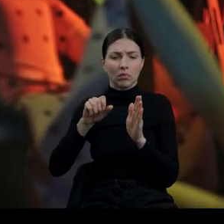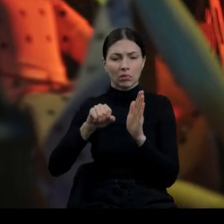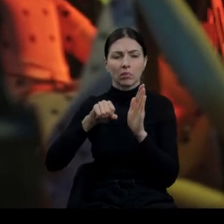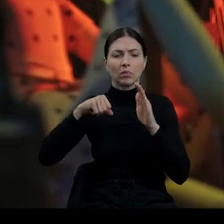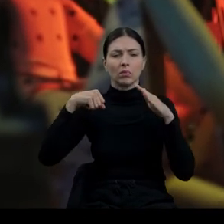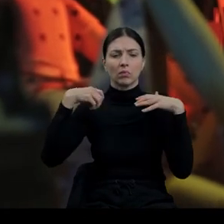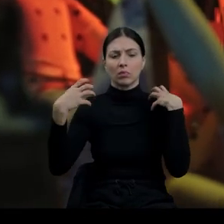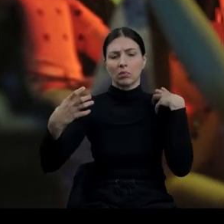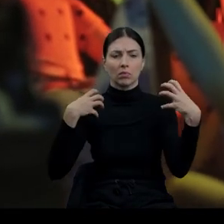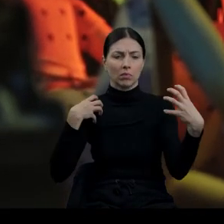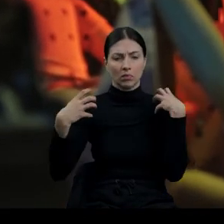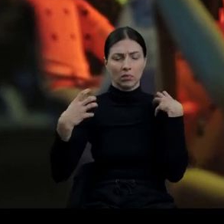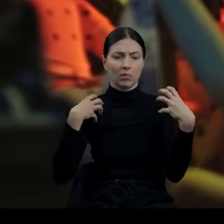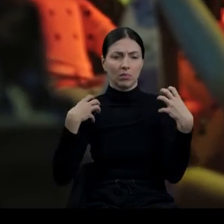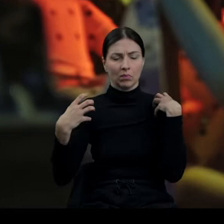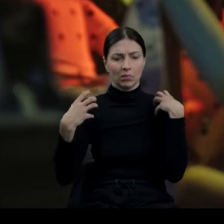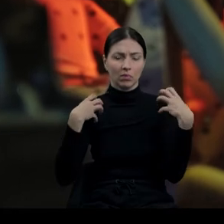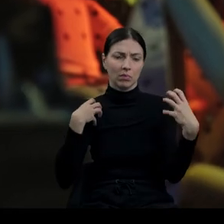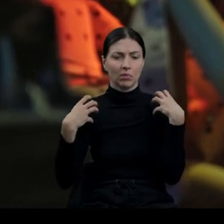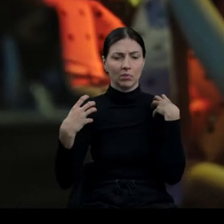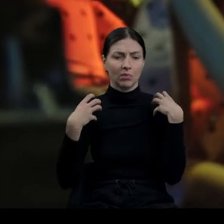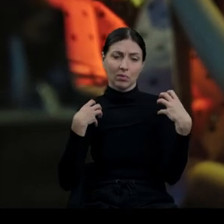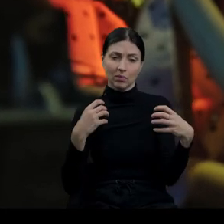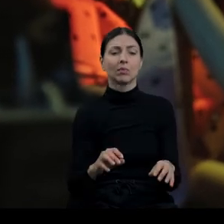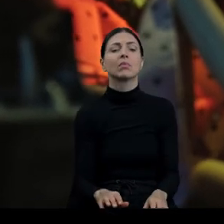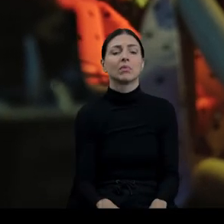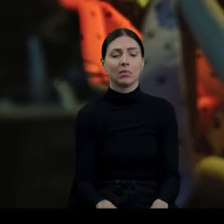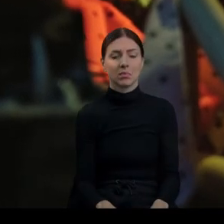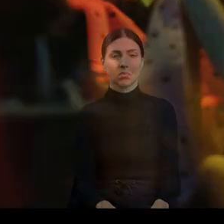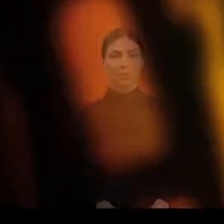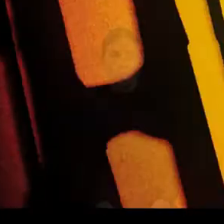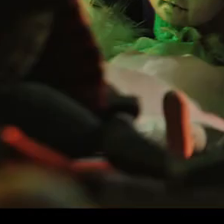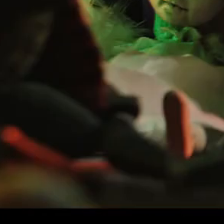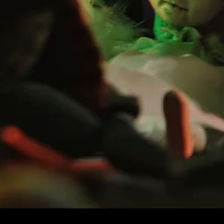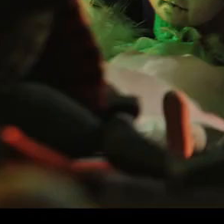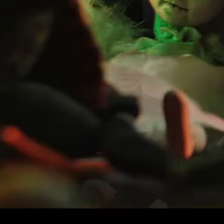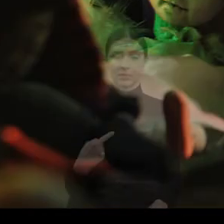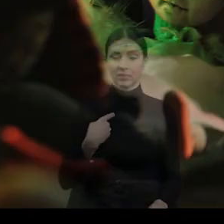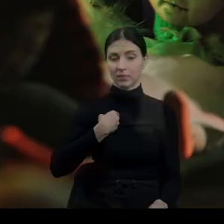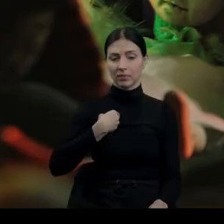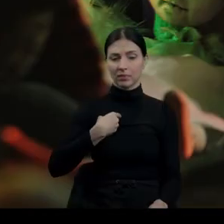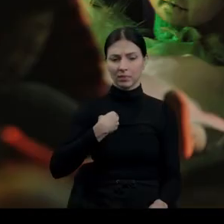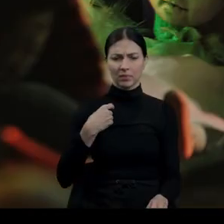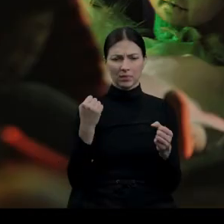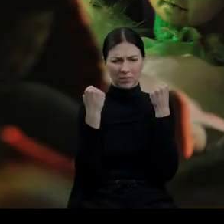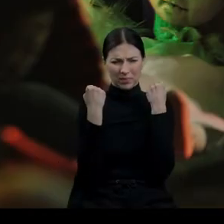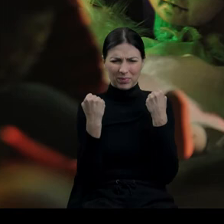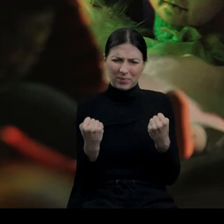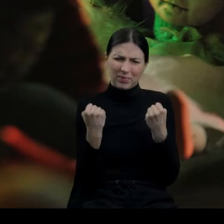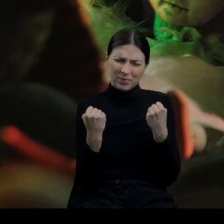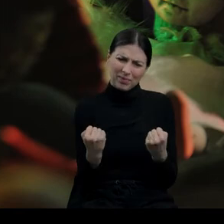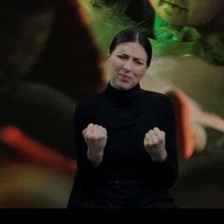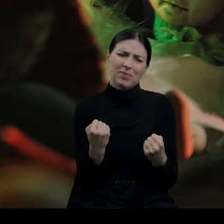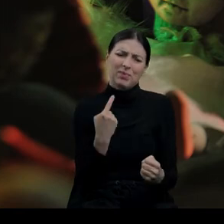przekreśleniem aktora w jakimś jego części. Ciężko mi powiedzieć, bo ja czuję, że nawet na przestrzeni